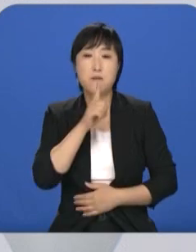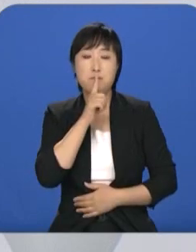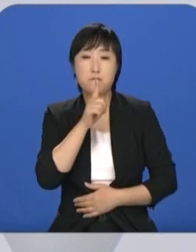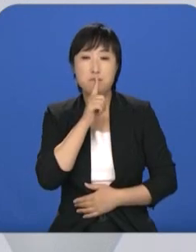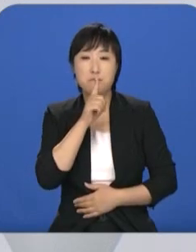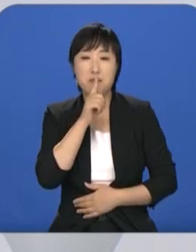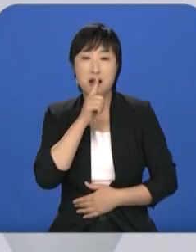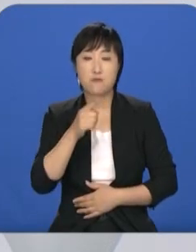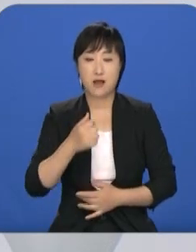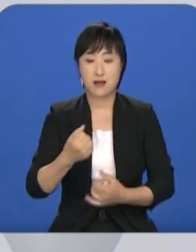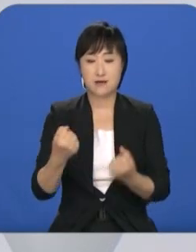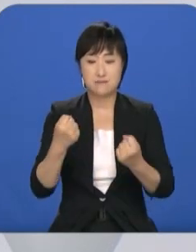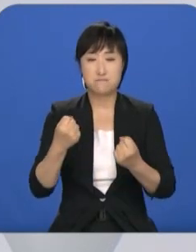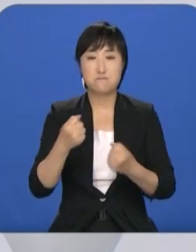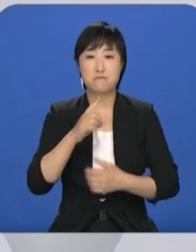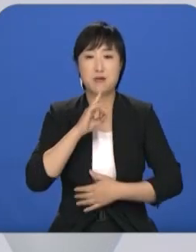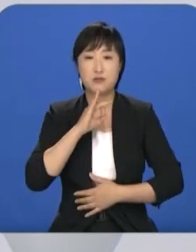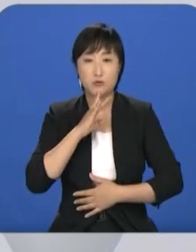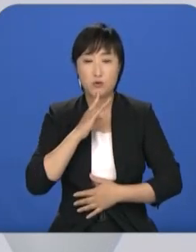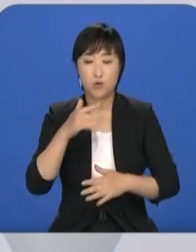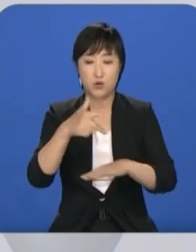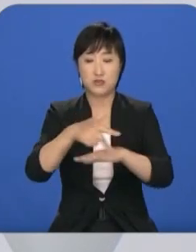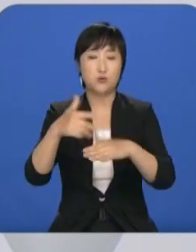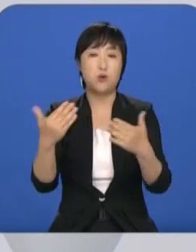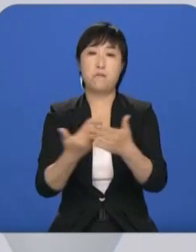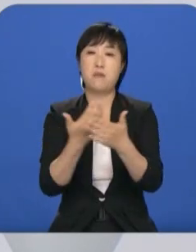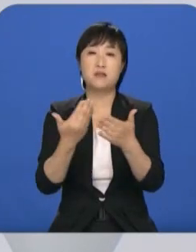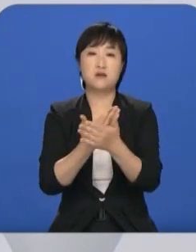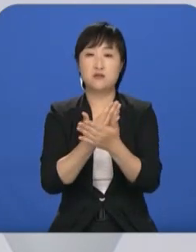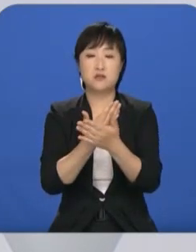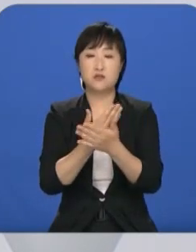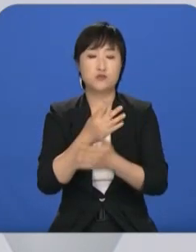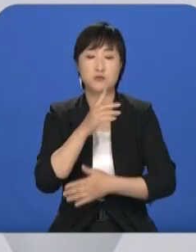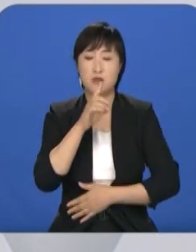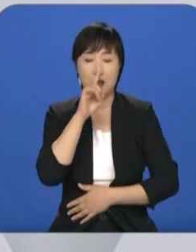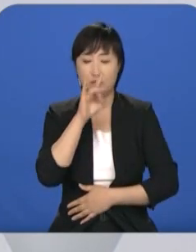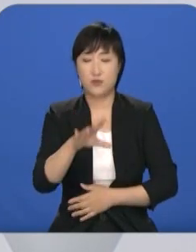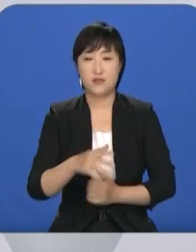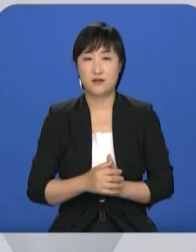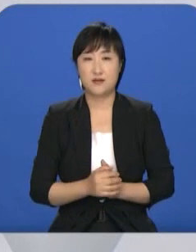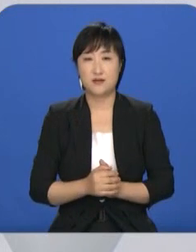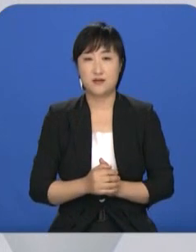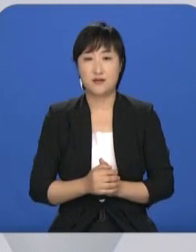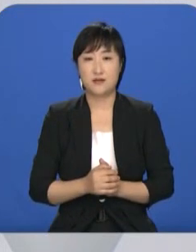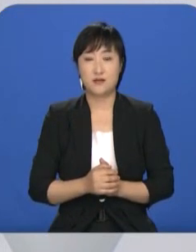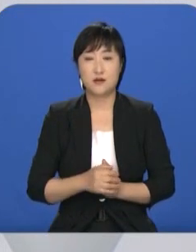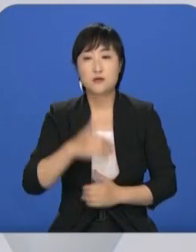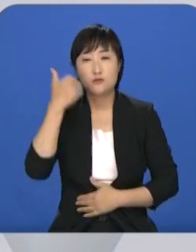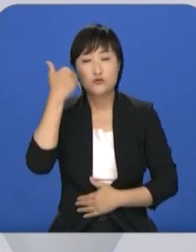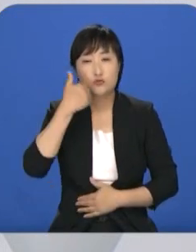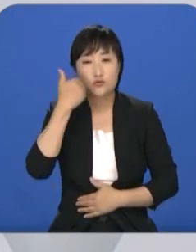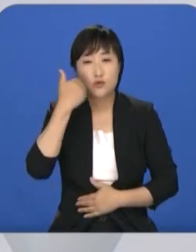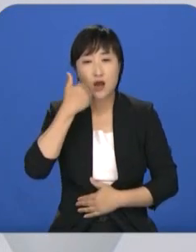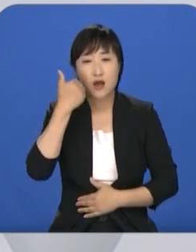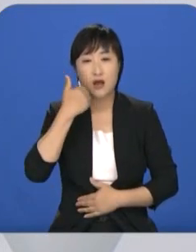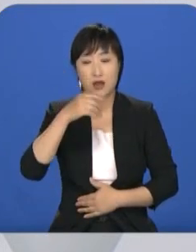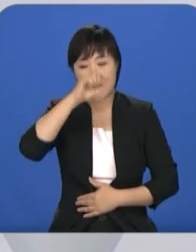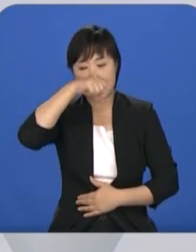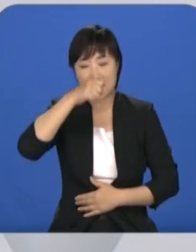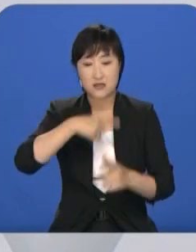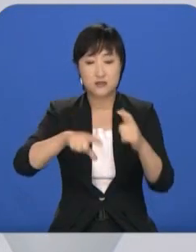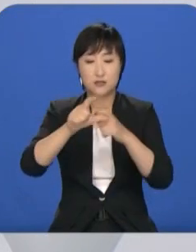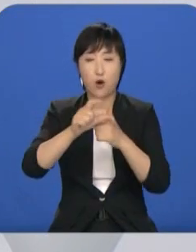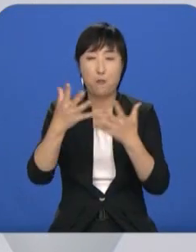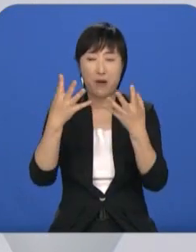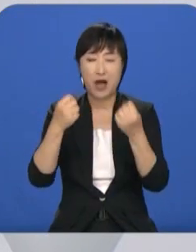말과 의욕만으로 진도를 발전시킬 수가 없습니다. 그러면 과연 누가